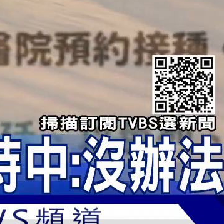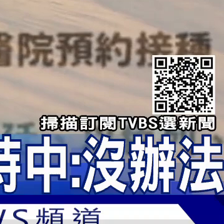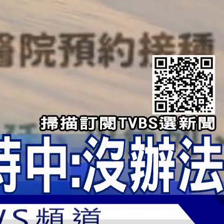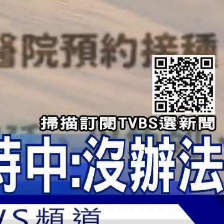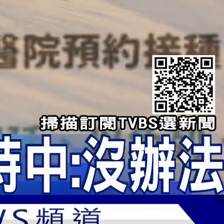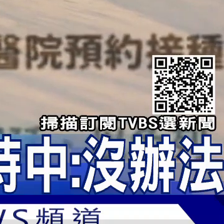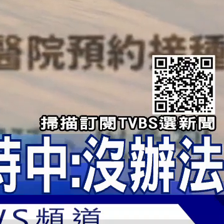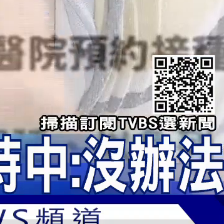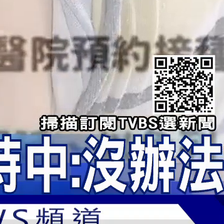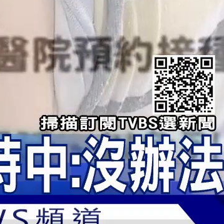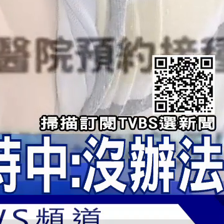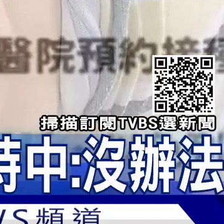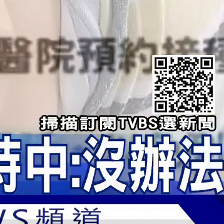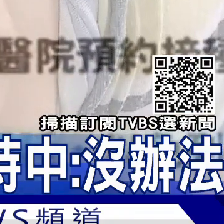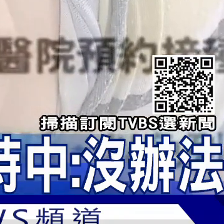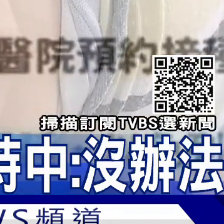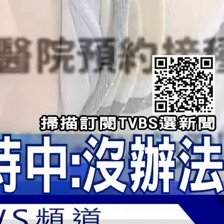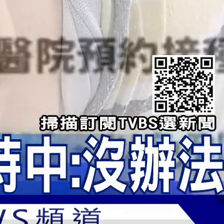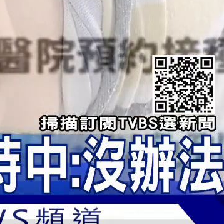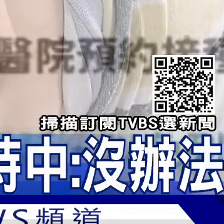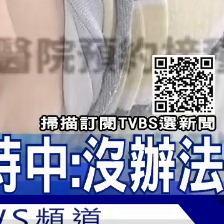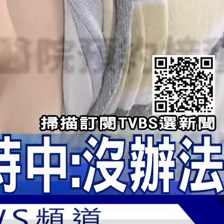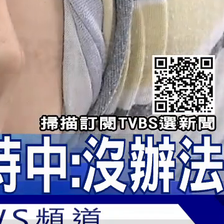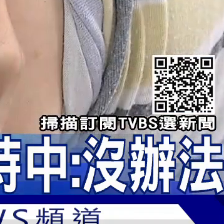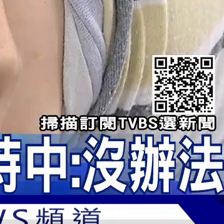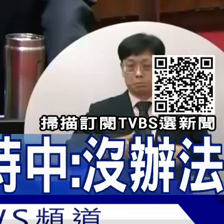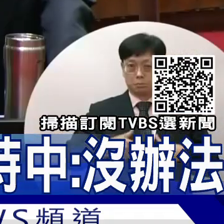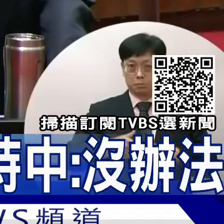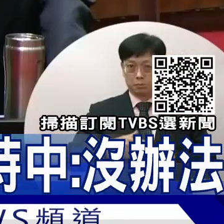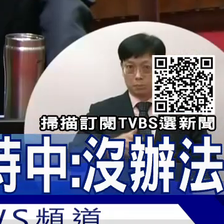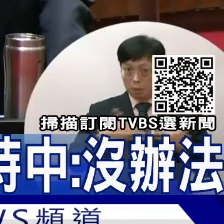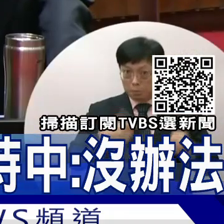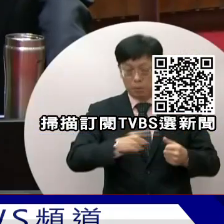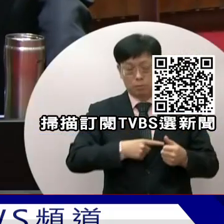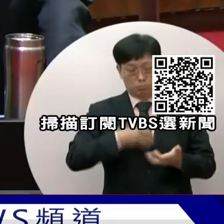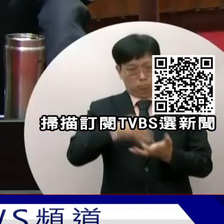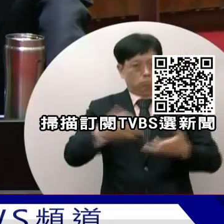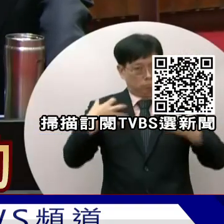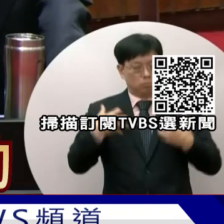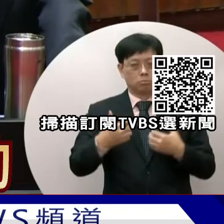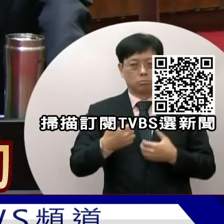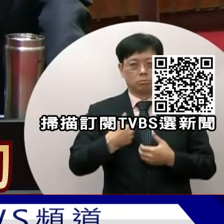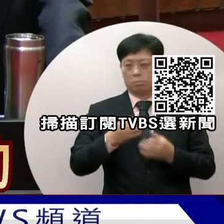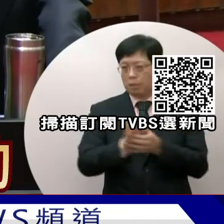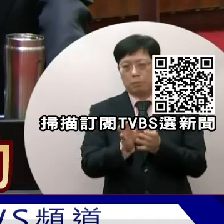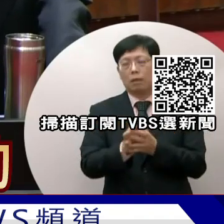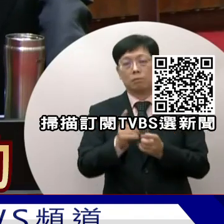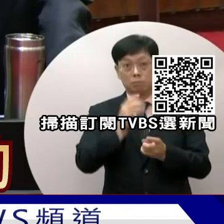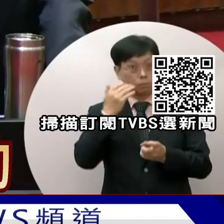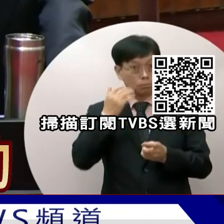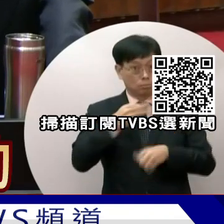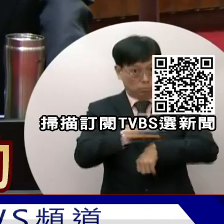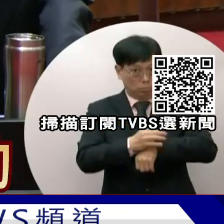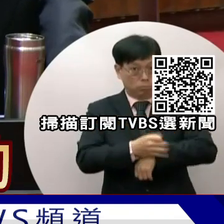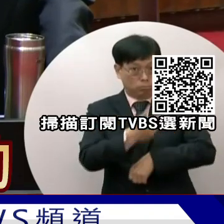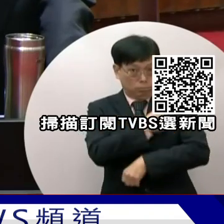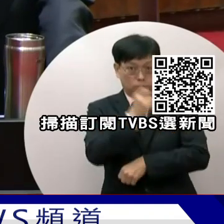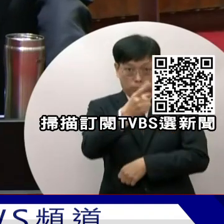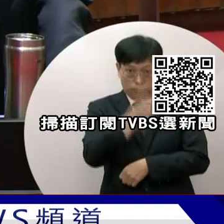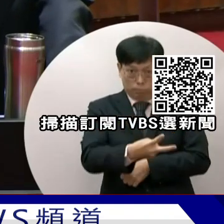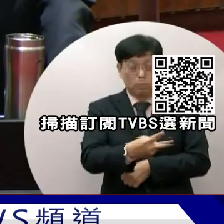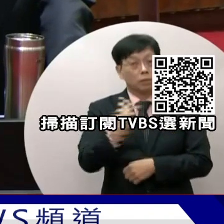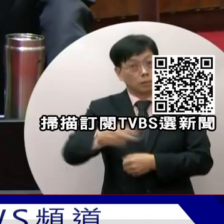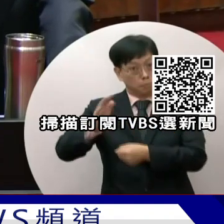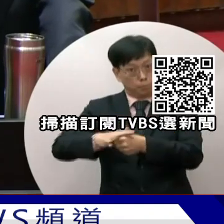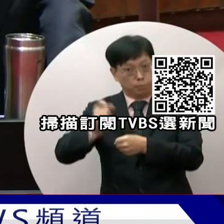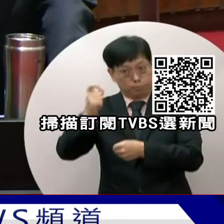打两剂。立委就质疑，这样的混打真的可以吗？ 你要不要切解说，反正高端打两剂的